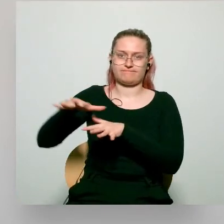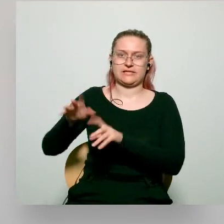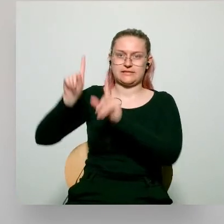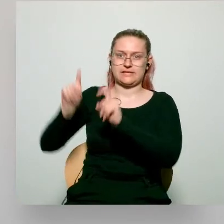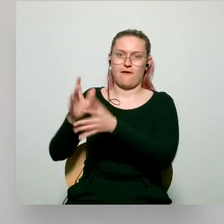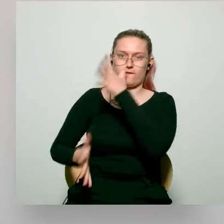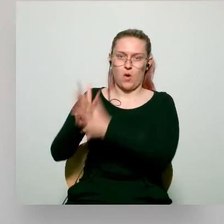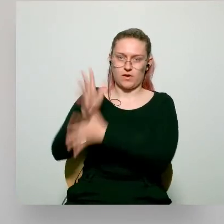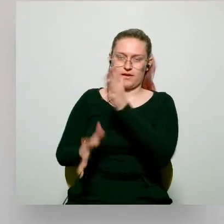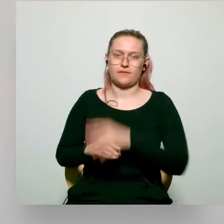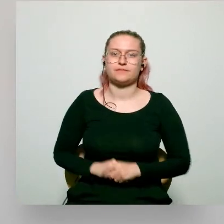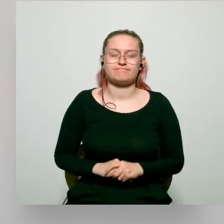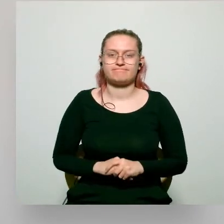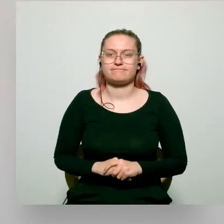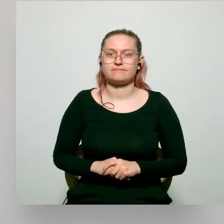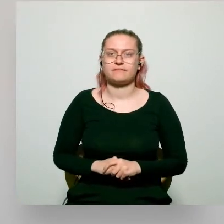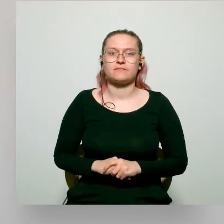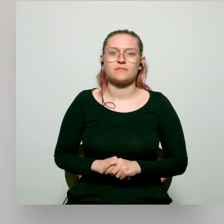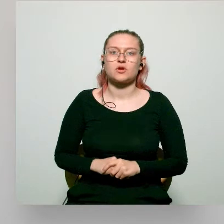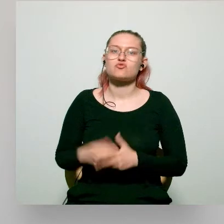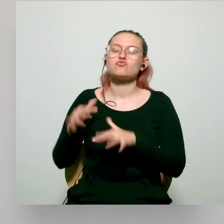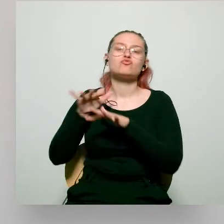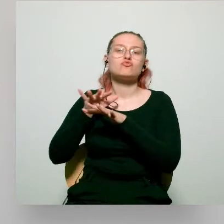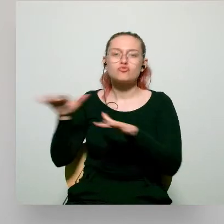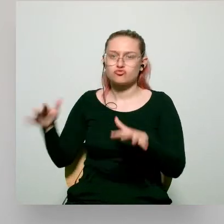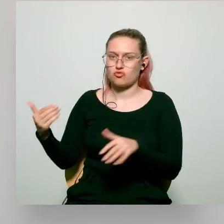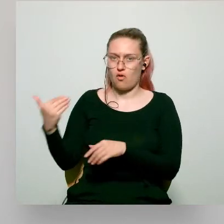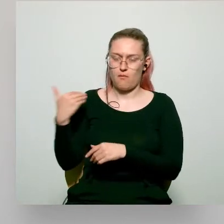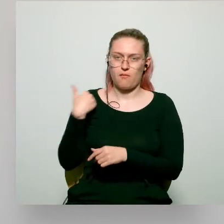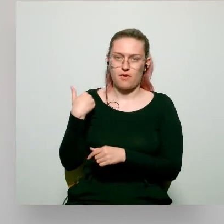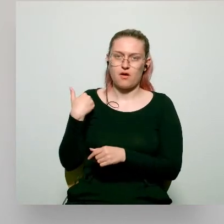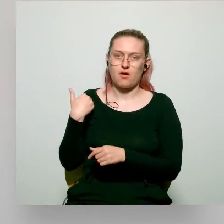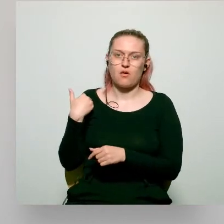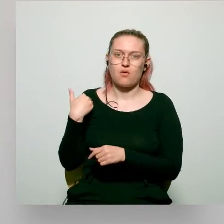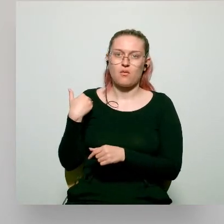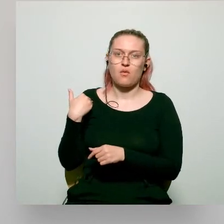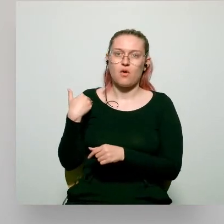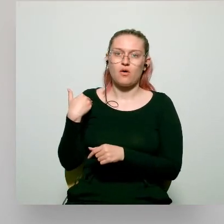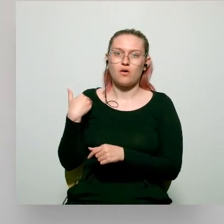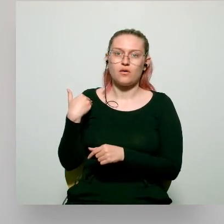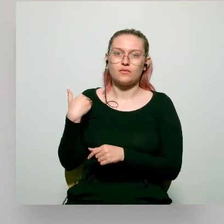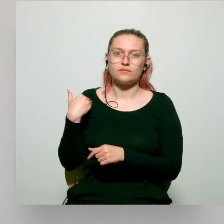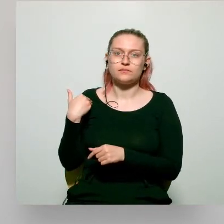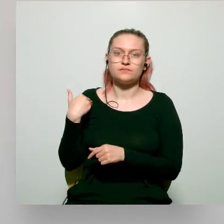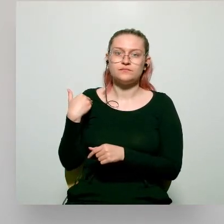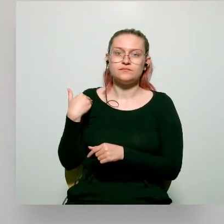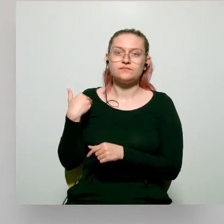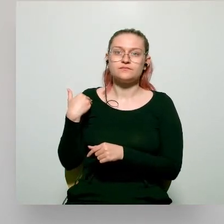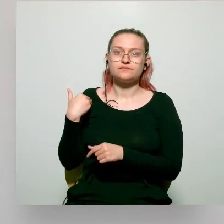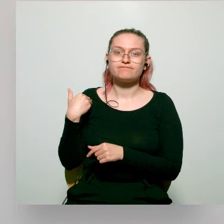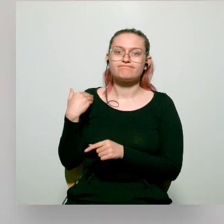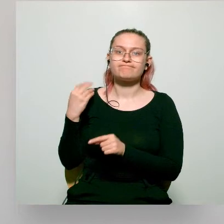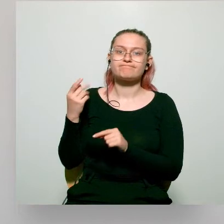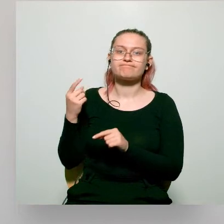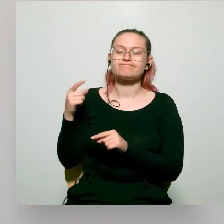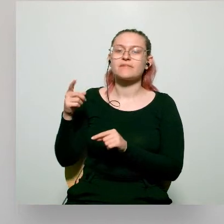więc było bardzo dużo procesów związanych z tym, że trochę więcej ludzi zaczęło zadawać sobie